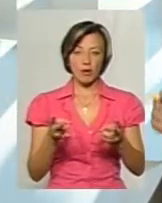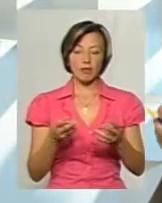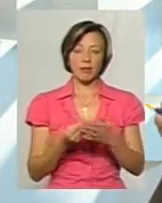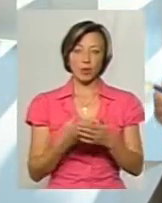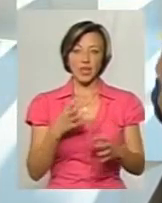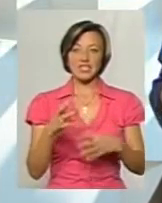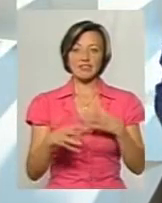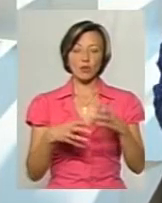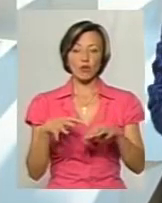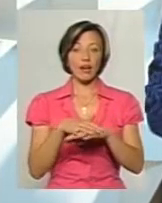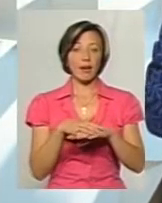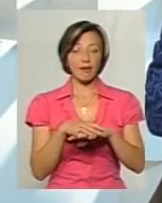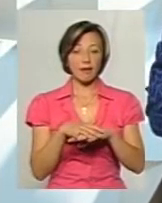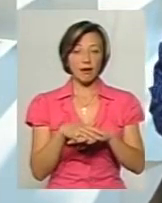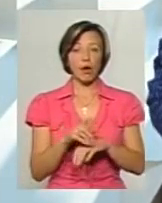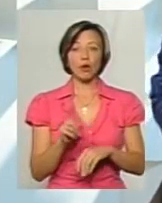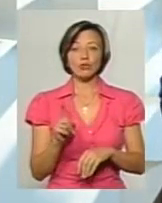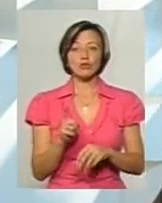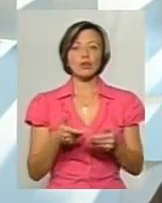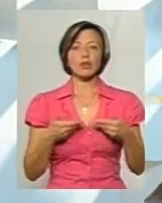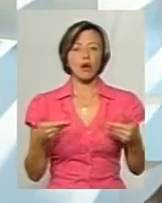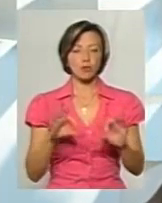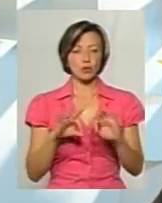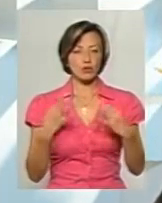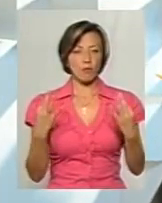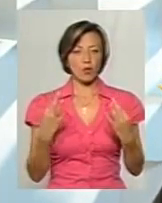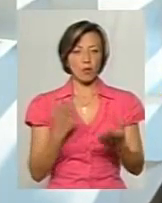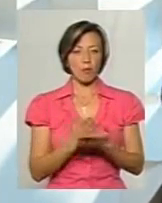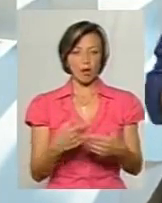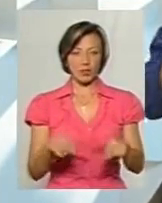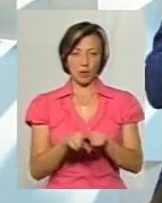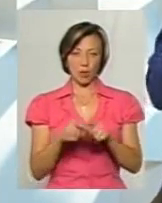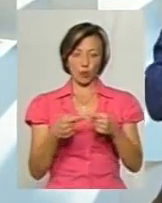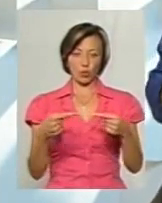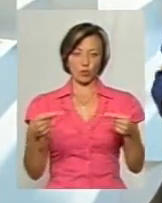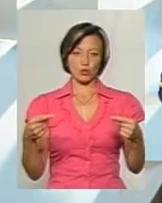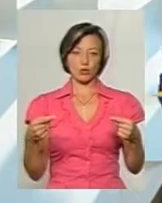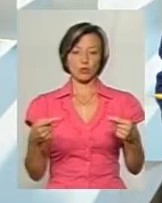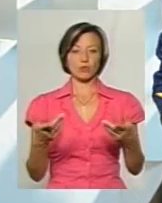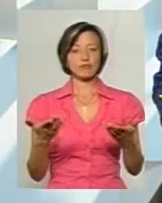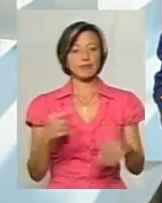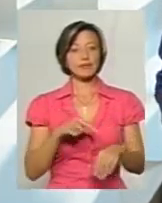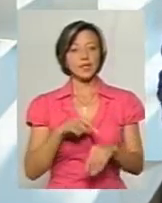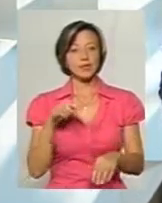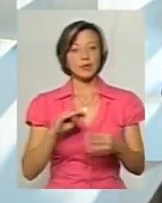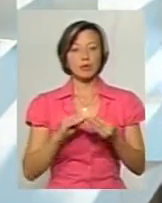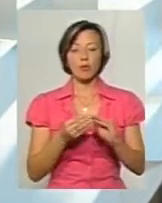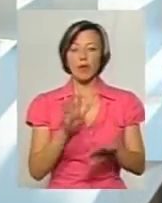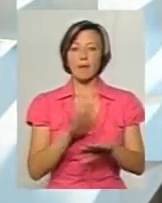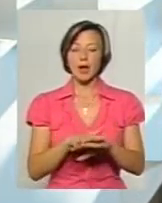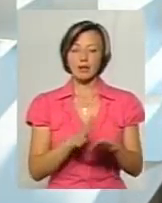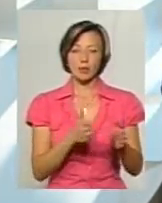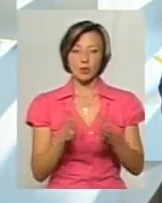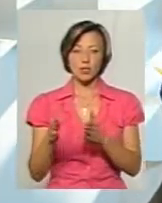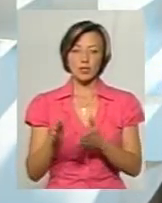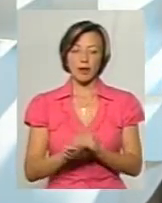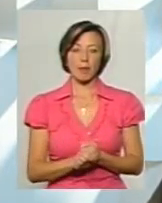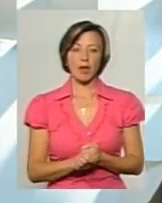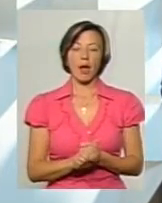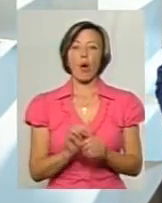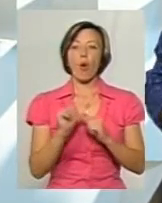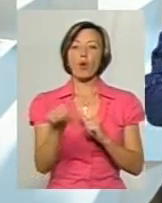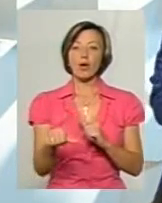світових ринках, щоб нам дозволило мати таку продукцію. Ви, власне, зачепили проблему банківської системи.